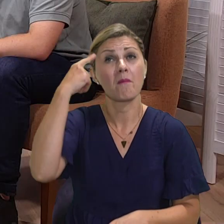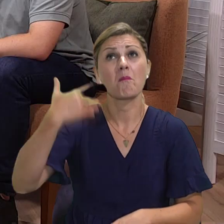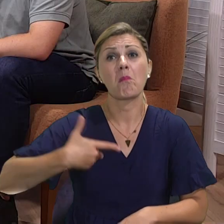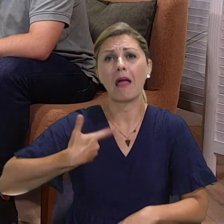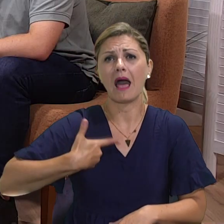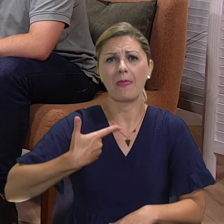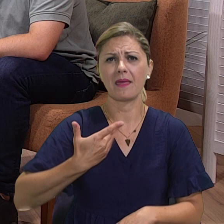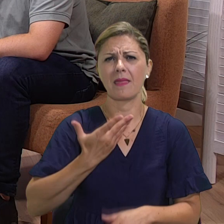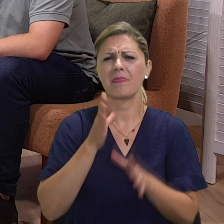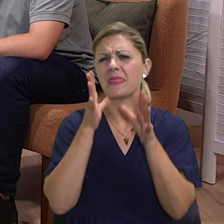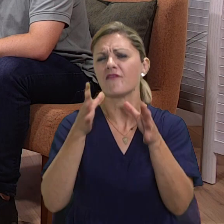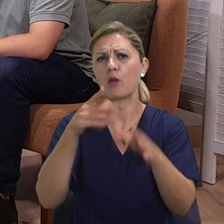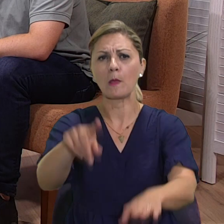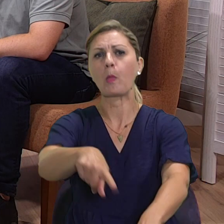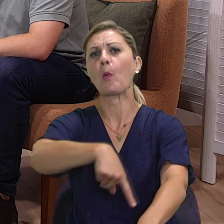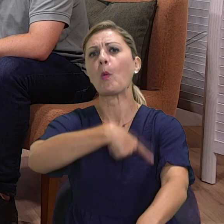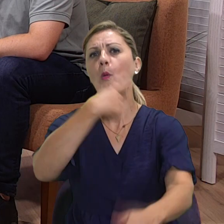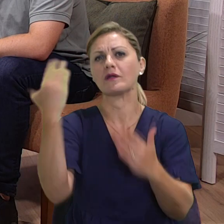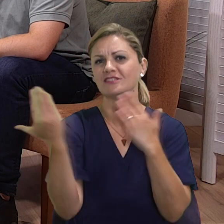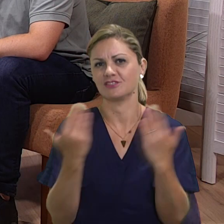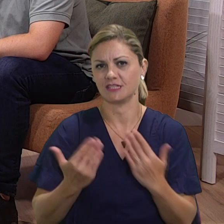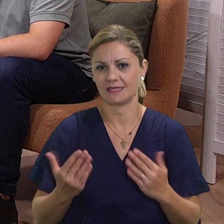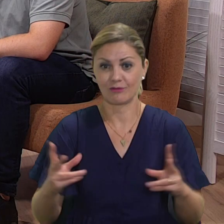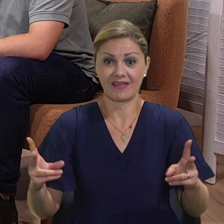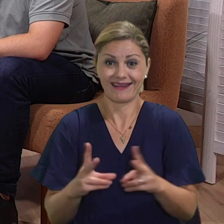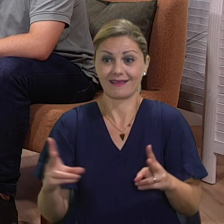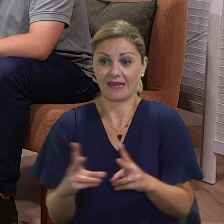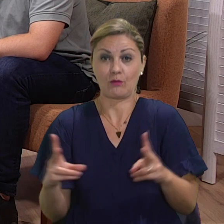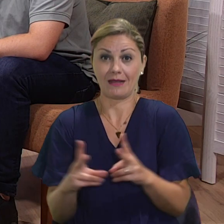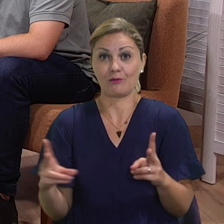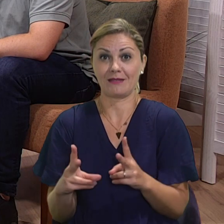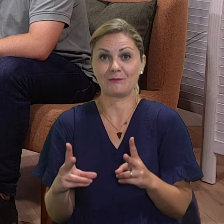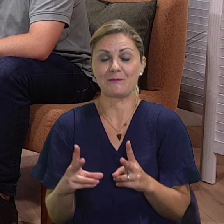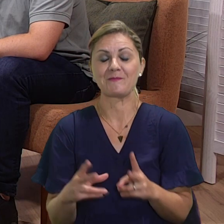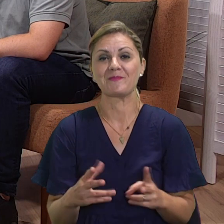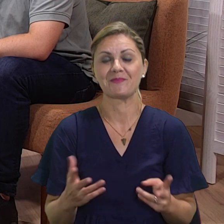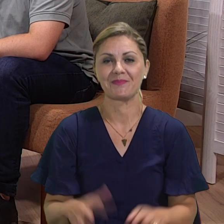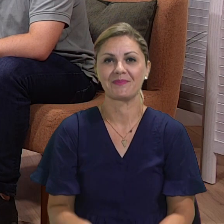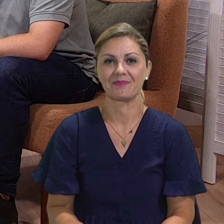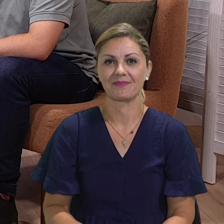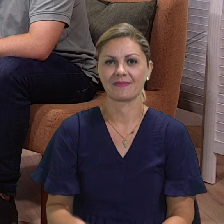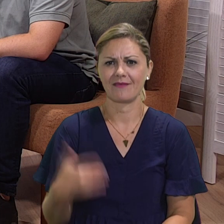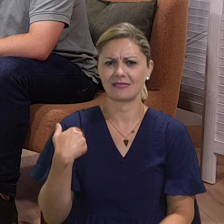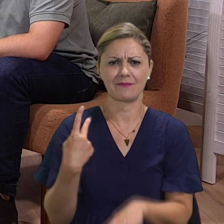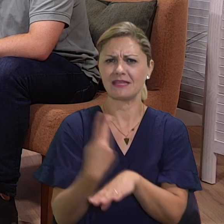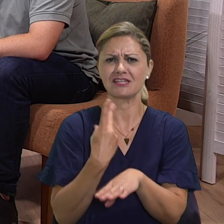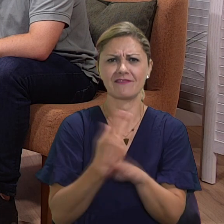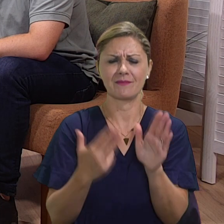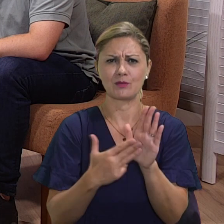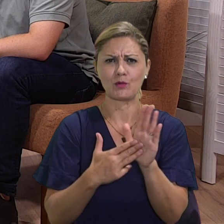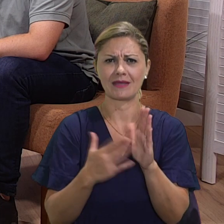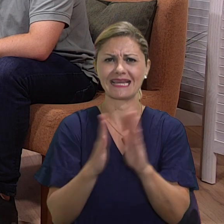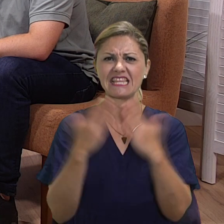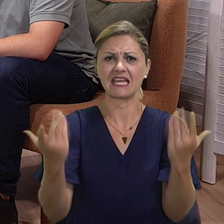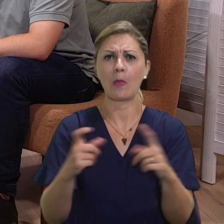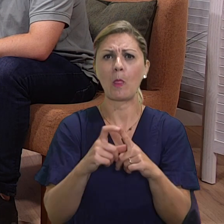jer evo vi ste mladi pa znate da danas mladost nema tu formu čitanja, volju čitanja. Evo, najsvježiji primjer